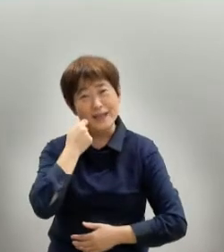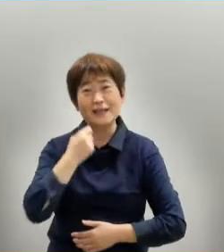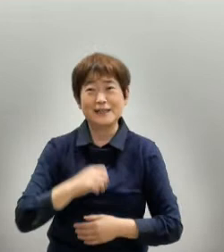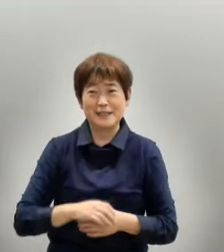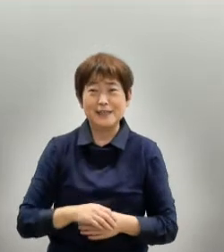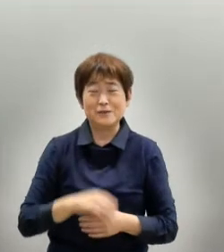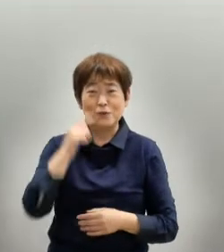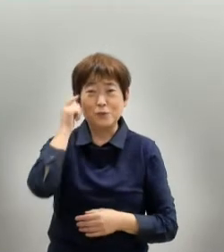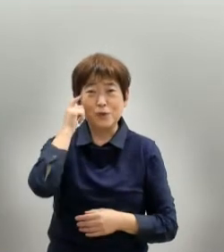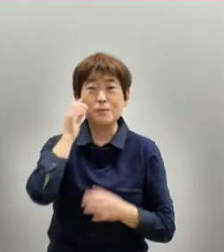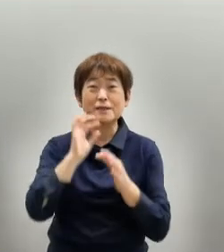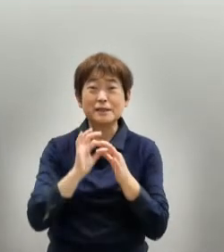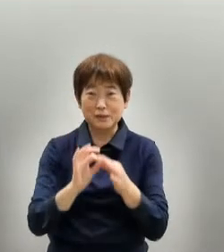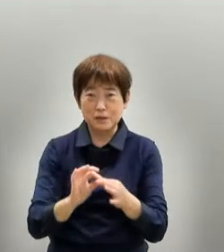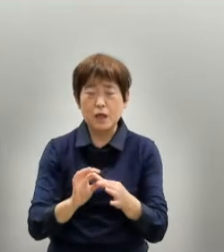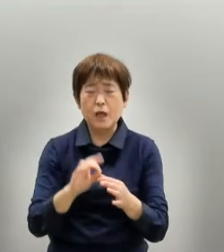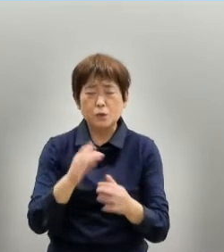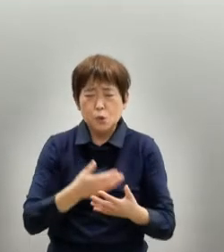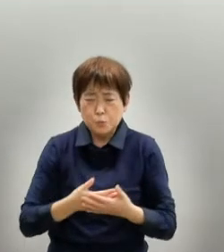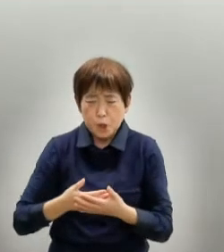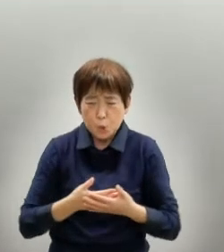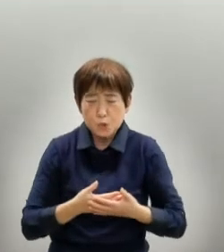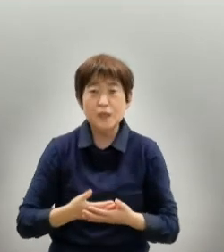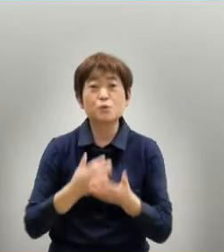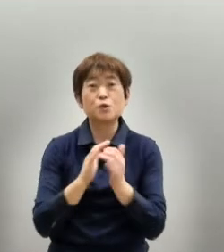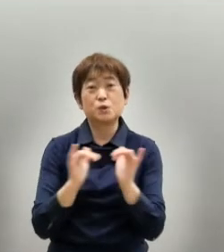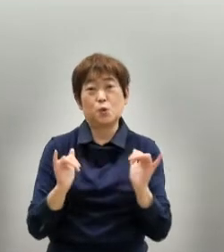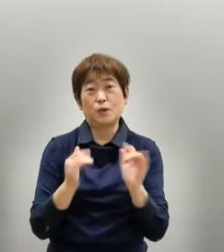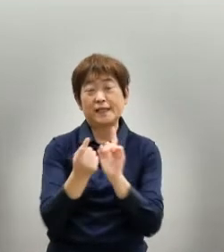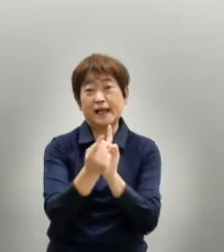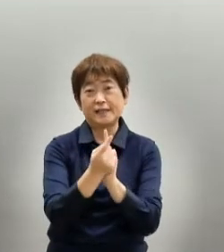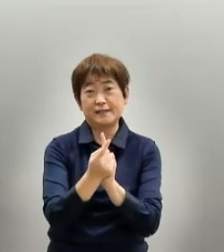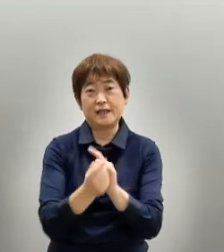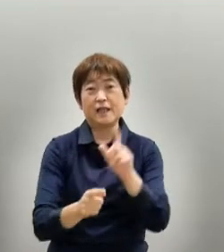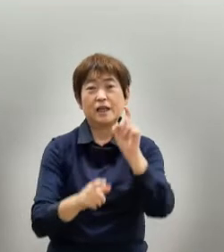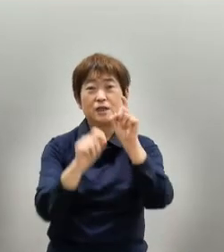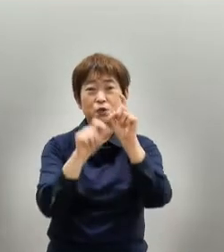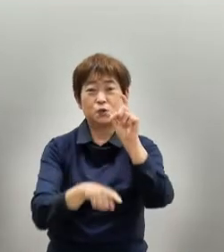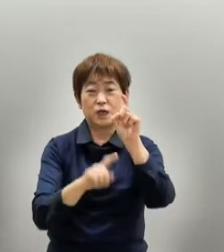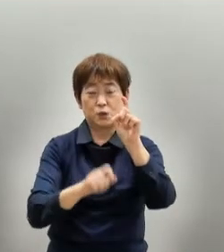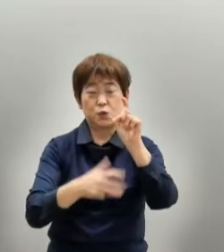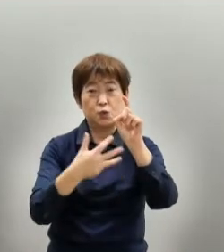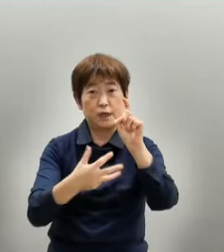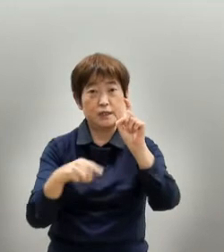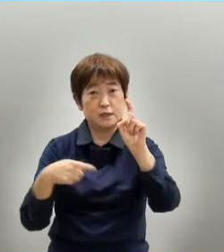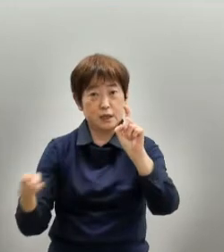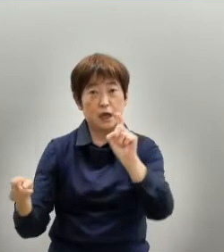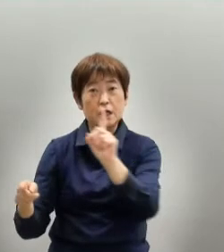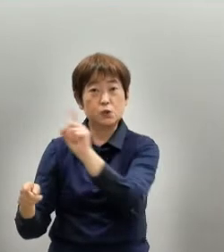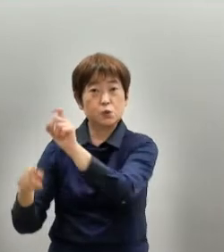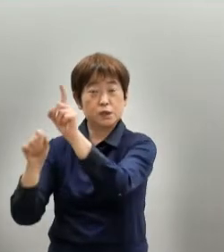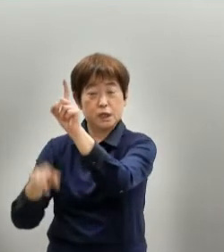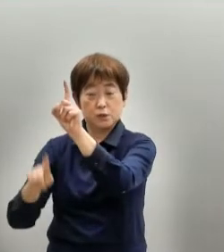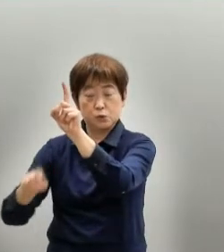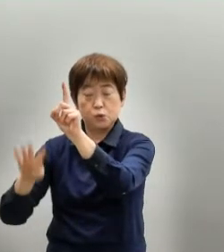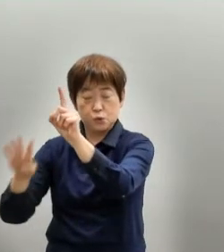ういろんな方がおられると思います。まあ、そういった方々に対してですね、10月18日から11月14日までの